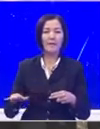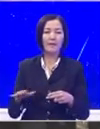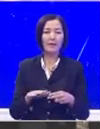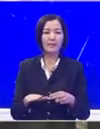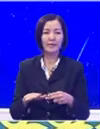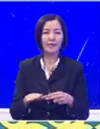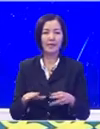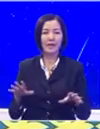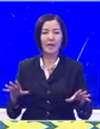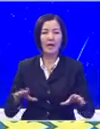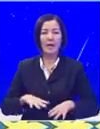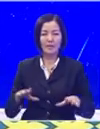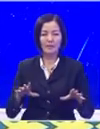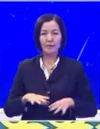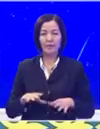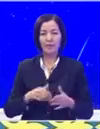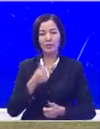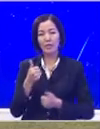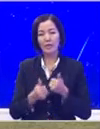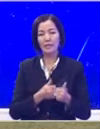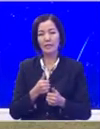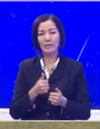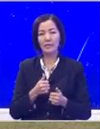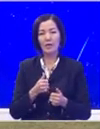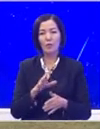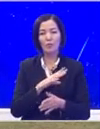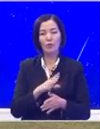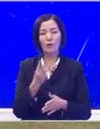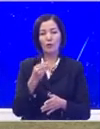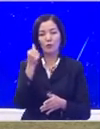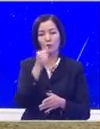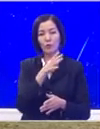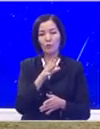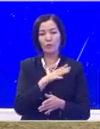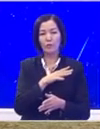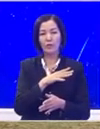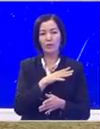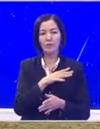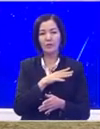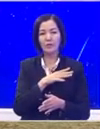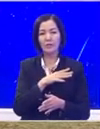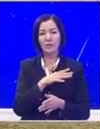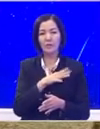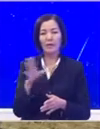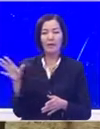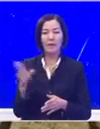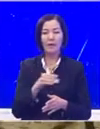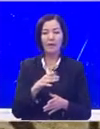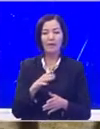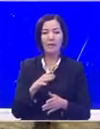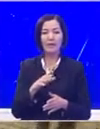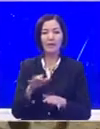кесірінен атбегілер бас қосып, аламан қызығын көрмегелі 3 жыл аунап түсіпті. Жүйріктерде тыпыршып зорға тұрған